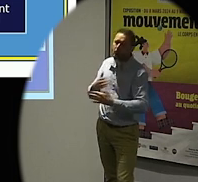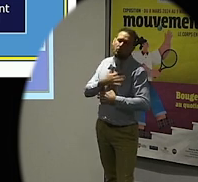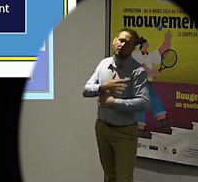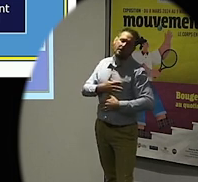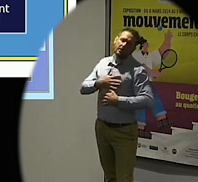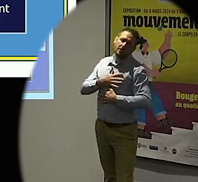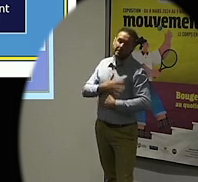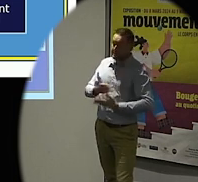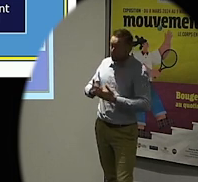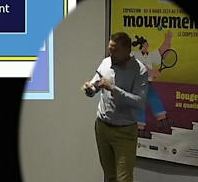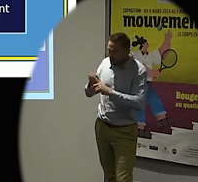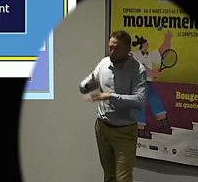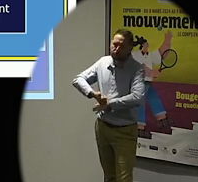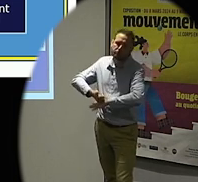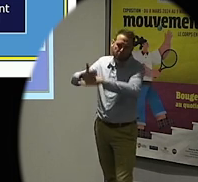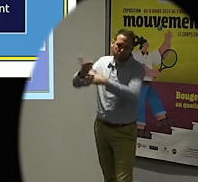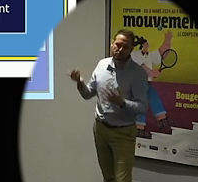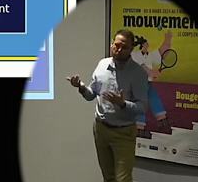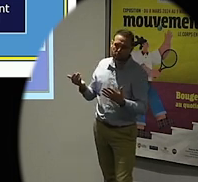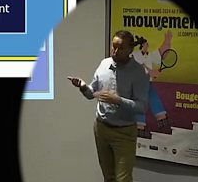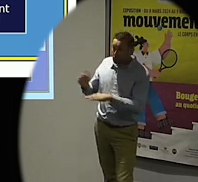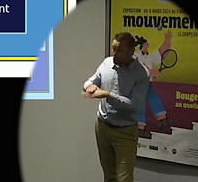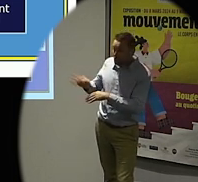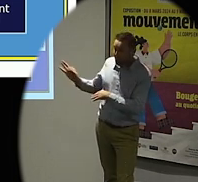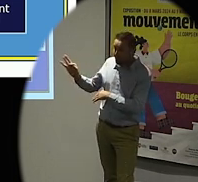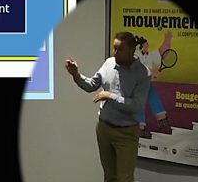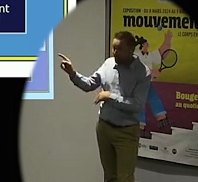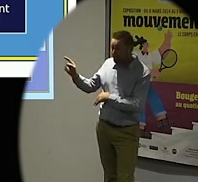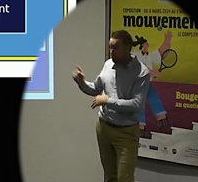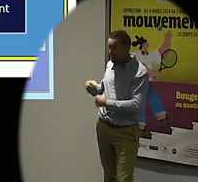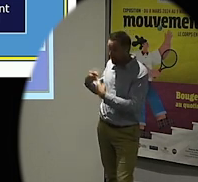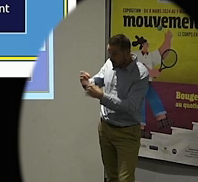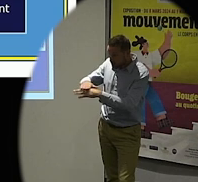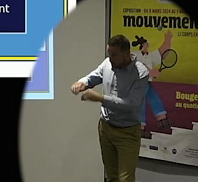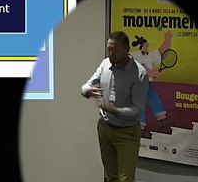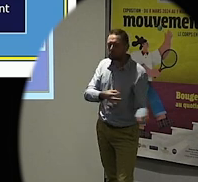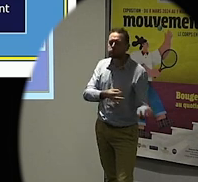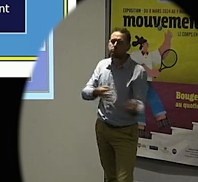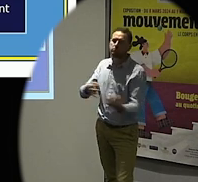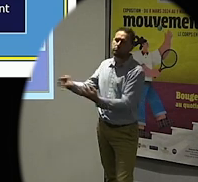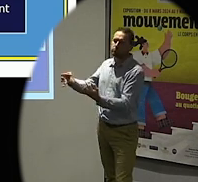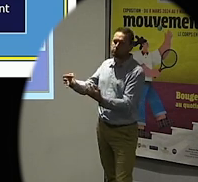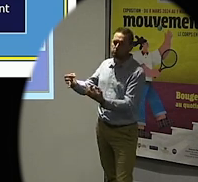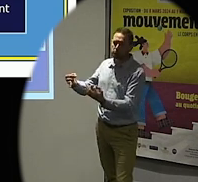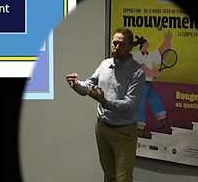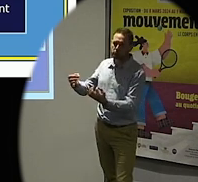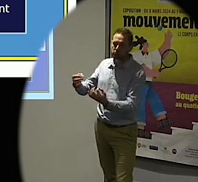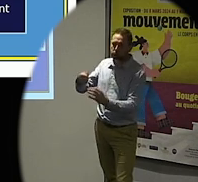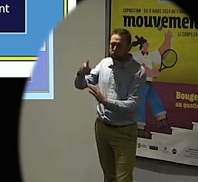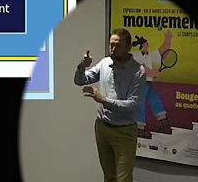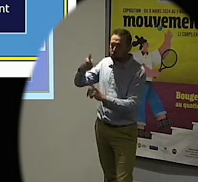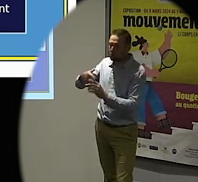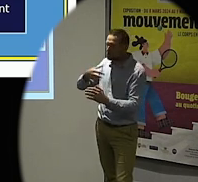est centrale. Et donc, Thierry vient toutes les semaines à ses ateliers, à